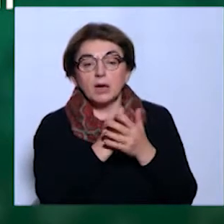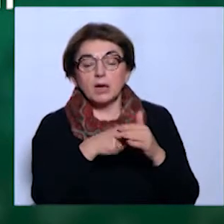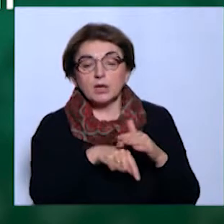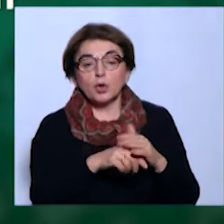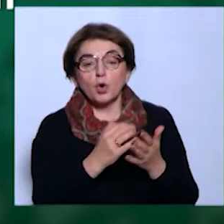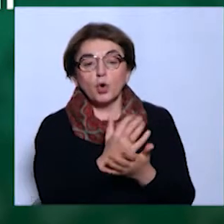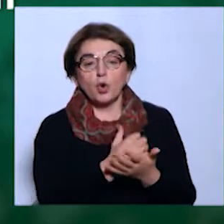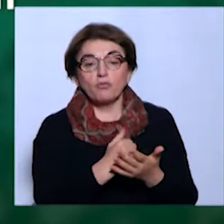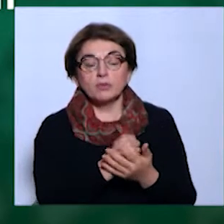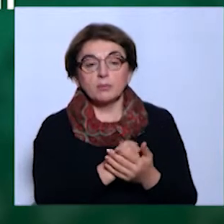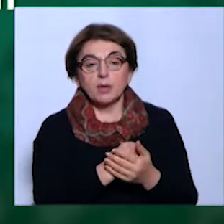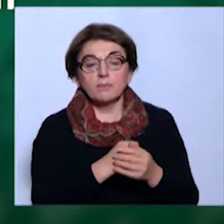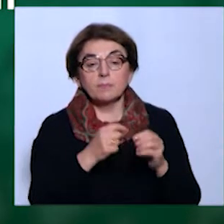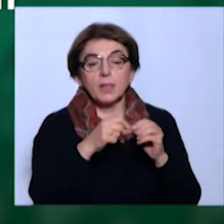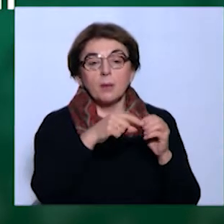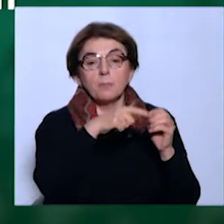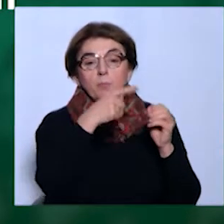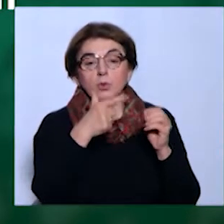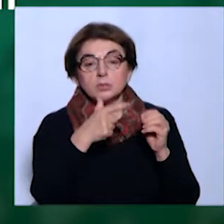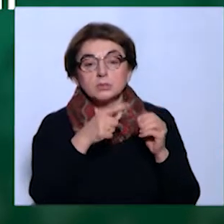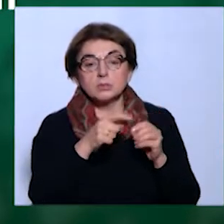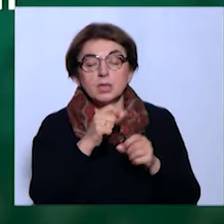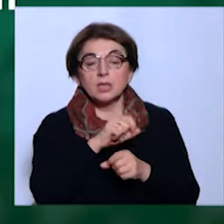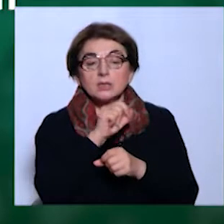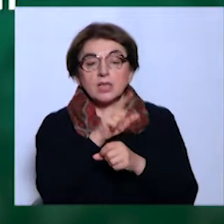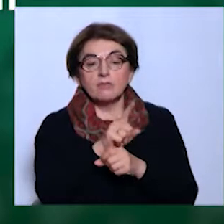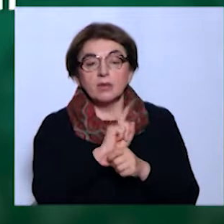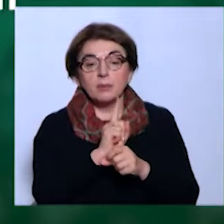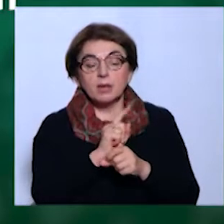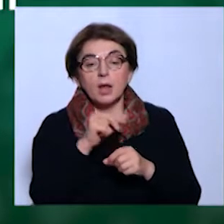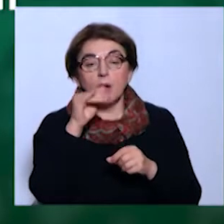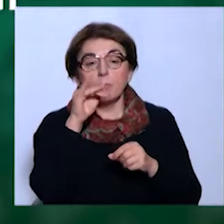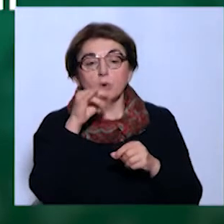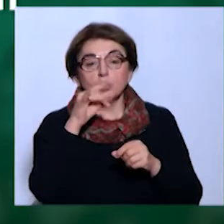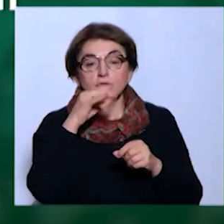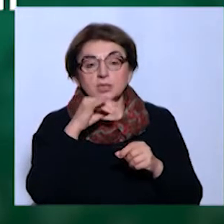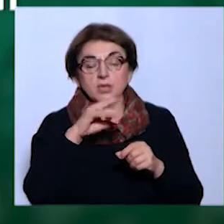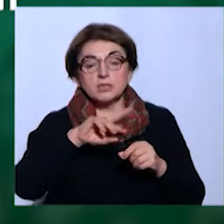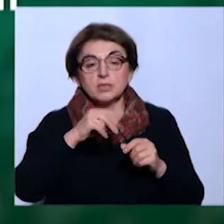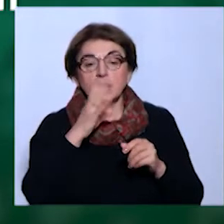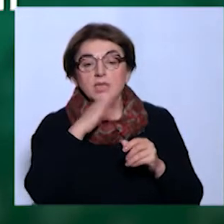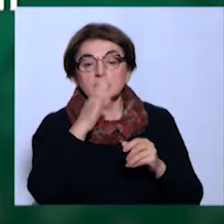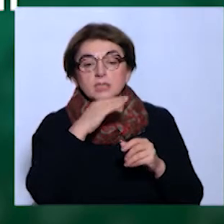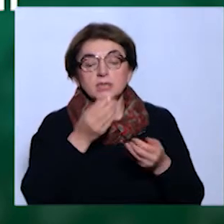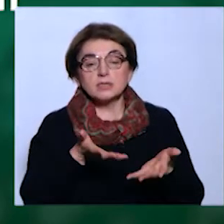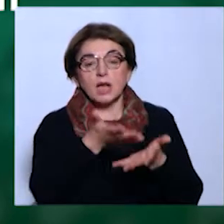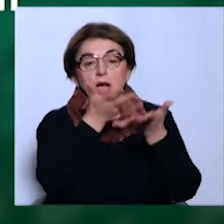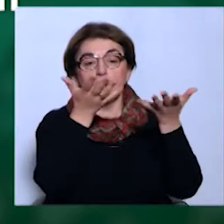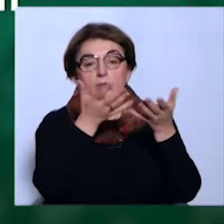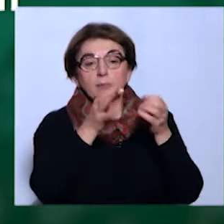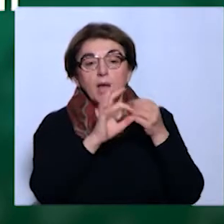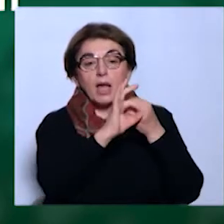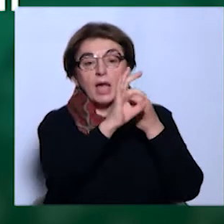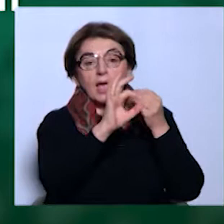გროვდება. ფოთლის ძირითადი ფუნქცია ფოტოსინთეზი და წყლის აორთქლება. ღერო საყრდენ